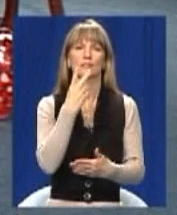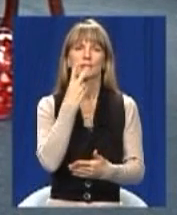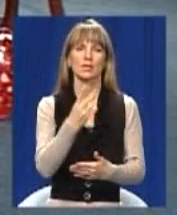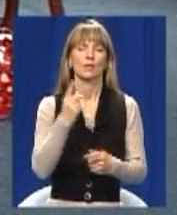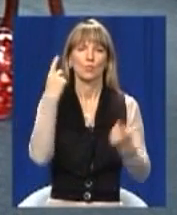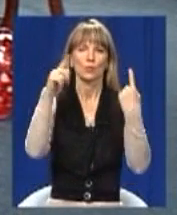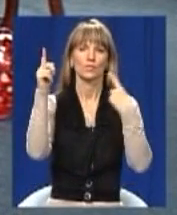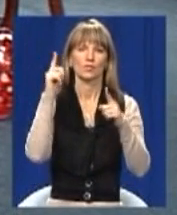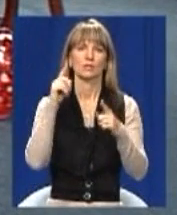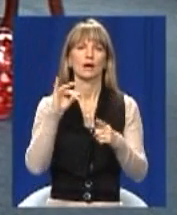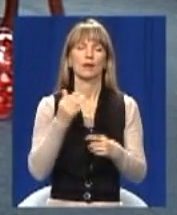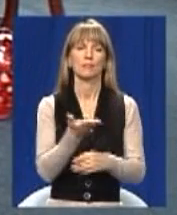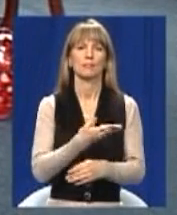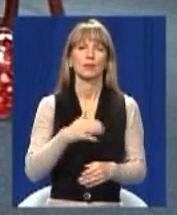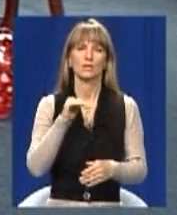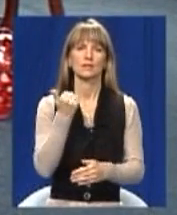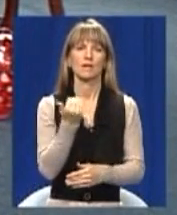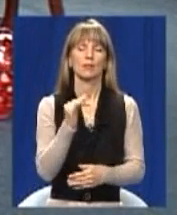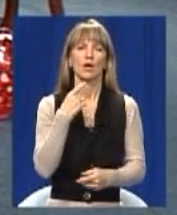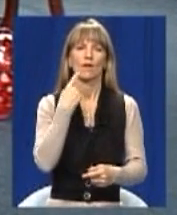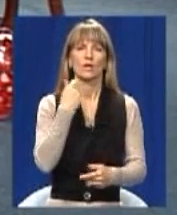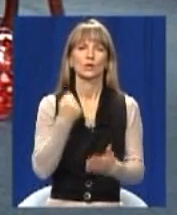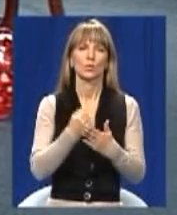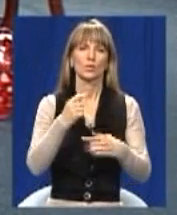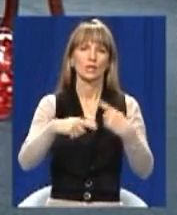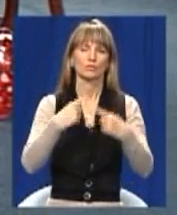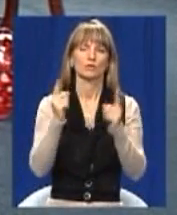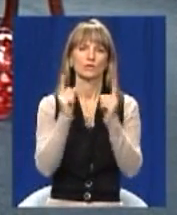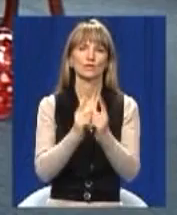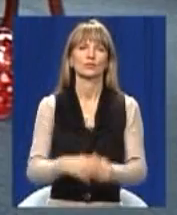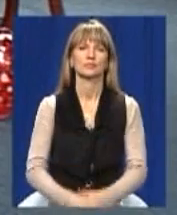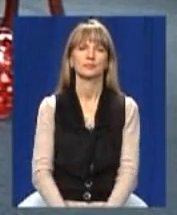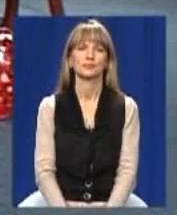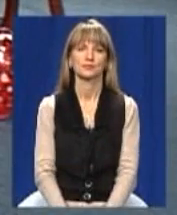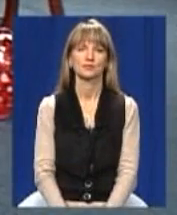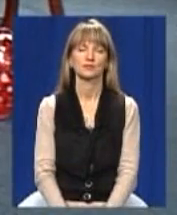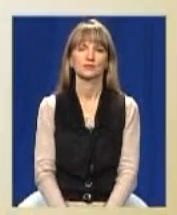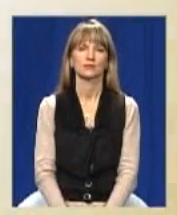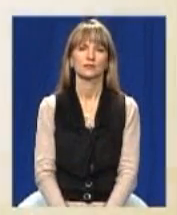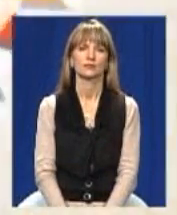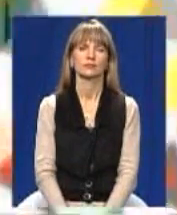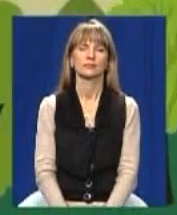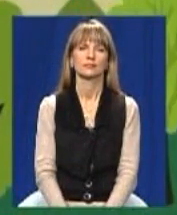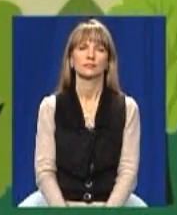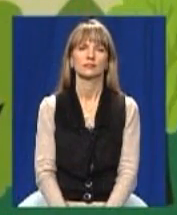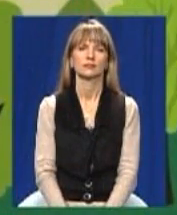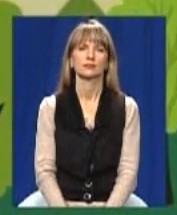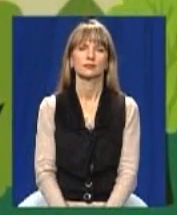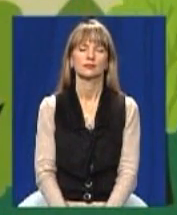переглянути мультфільм, а ми прощаємося з вами і говоримо до наступної зустрічі.